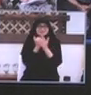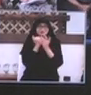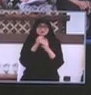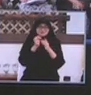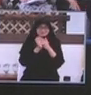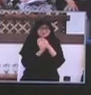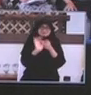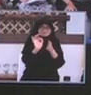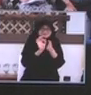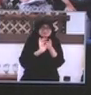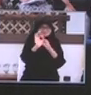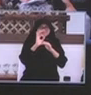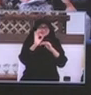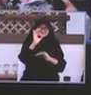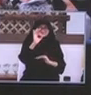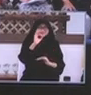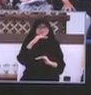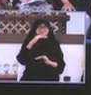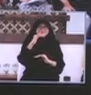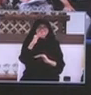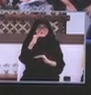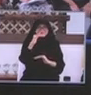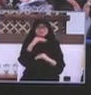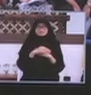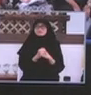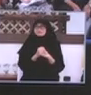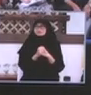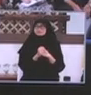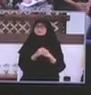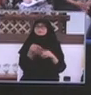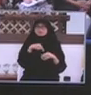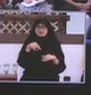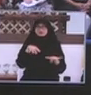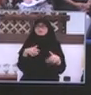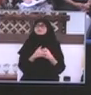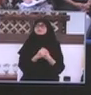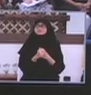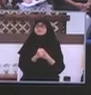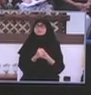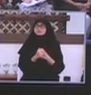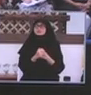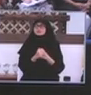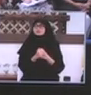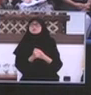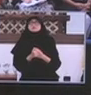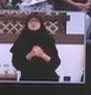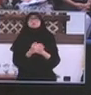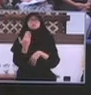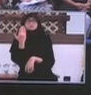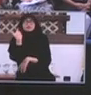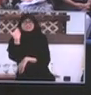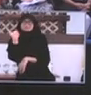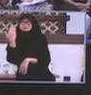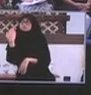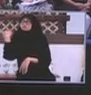sampah, tiga kali lagi ya. Nah sekarang Di antara yang hadir di belakang jenengan